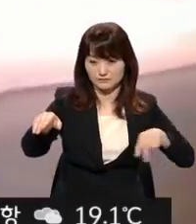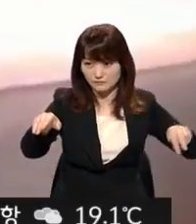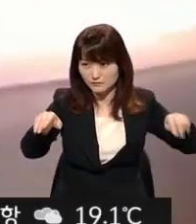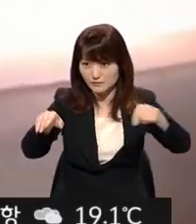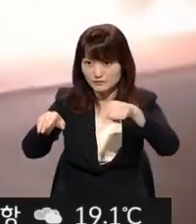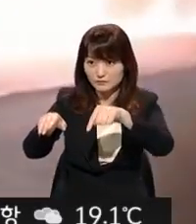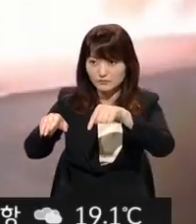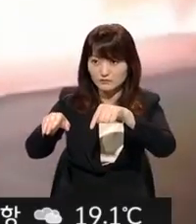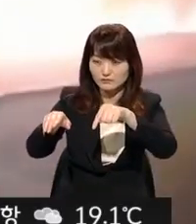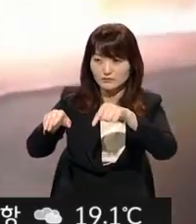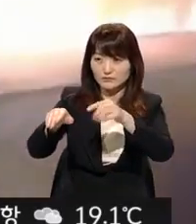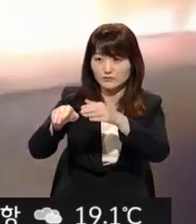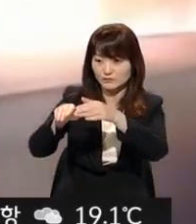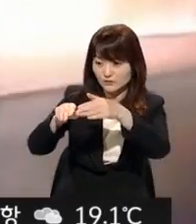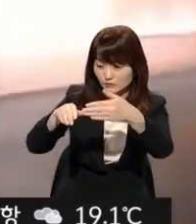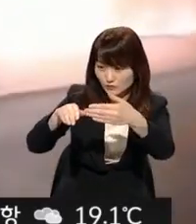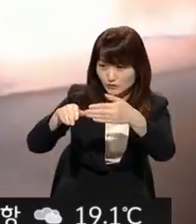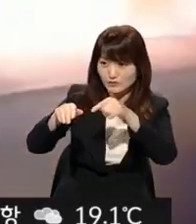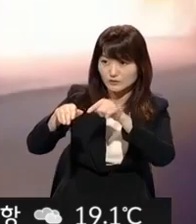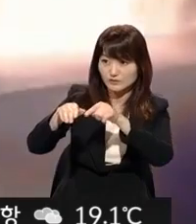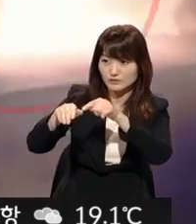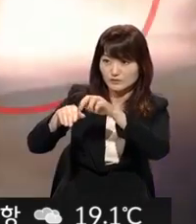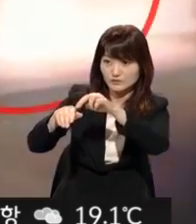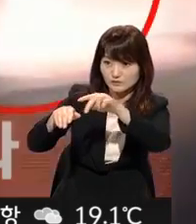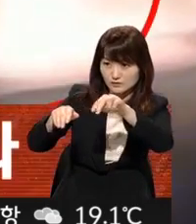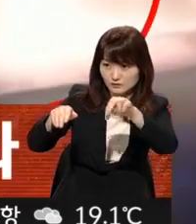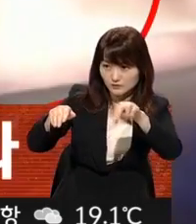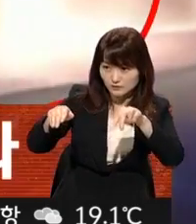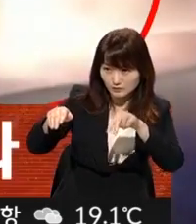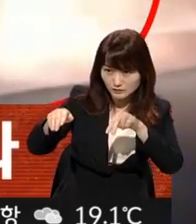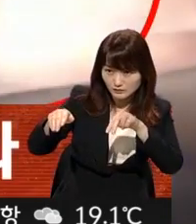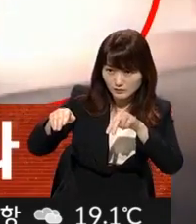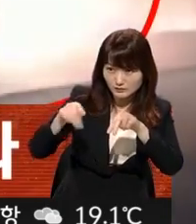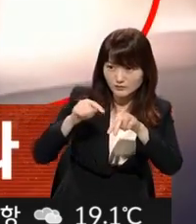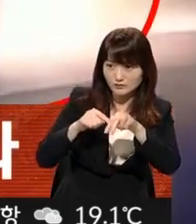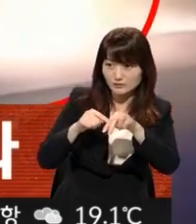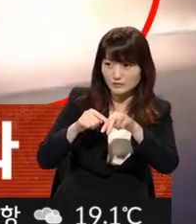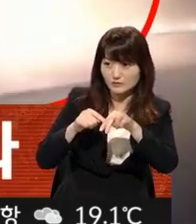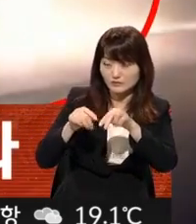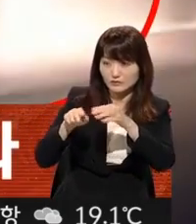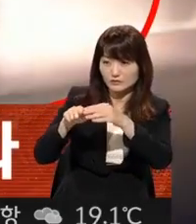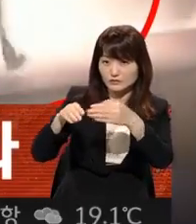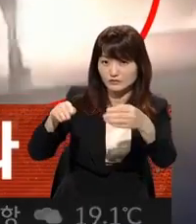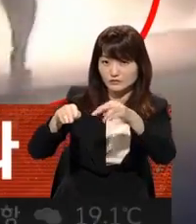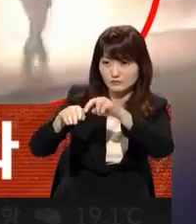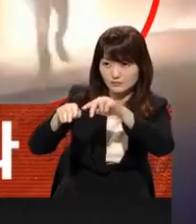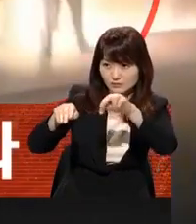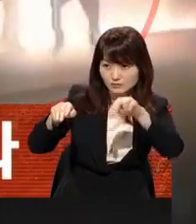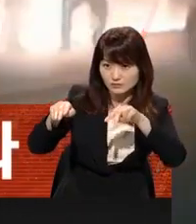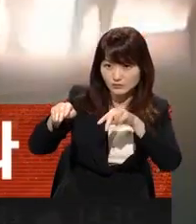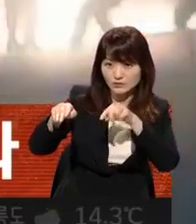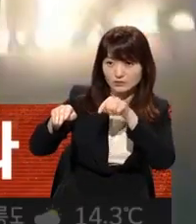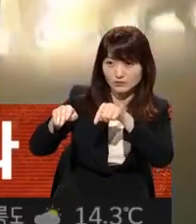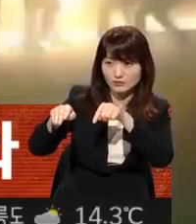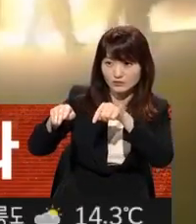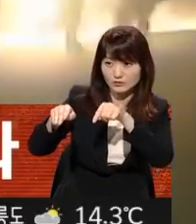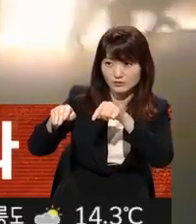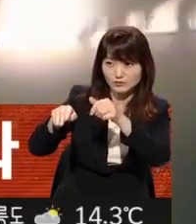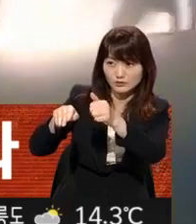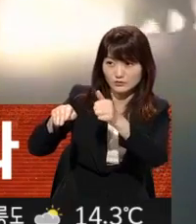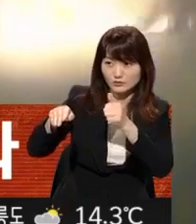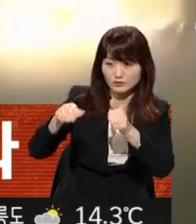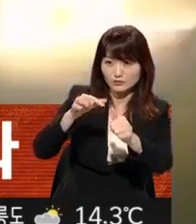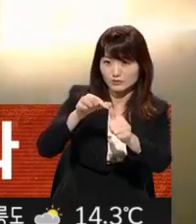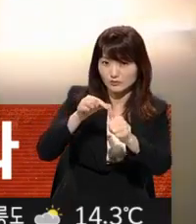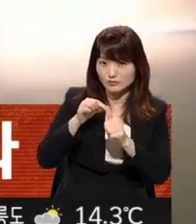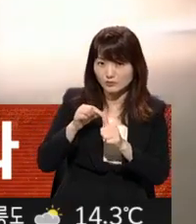때마침 운전석 문이 열리고요. 이 불길 속에서 네, 열렸습니다. 불길 속에서 운전자가 걸어 나옵니다.